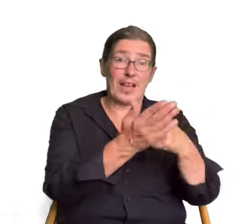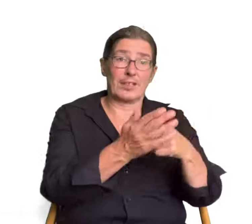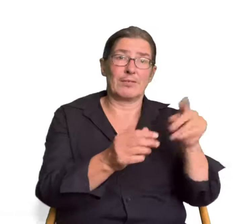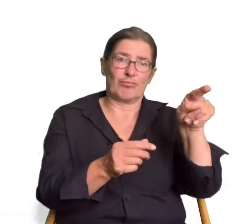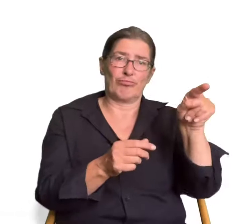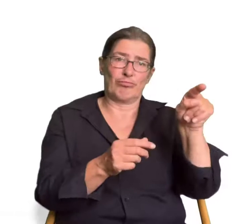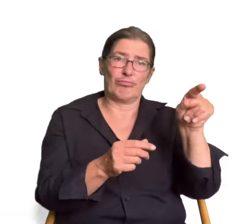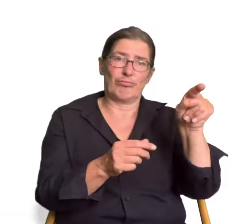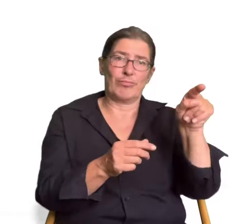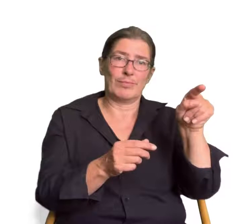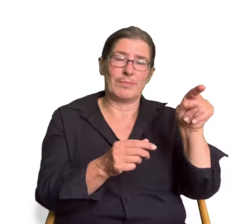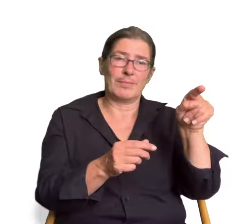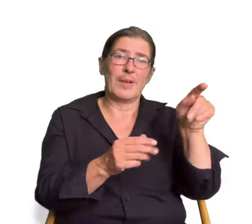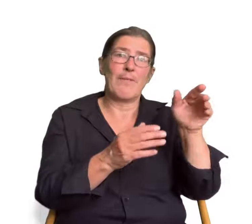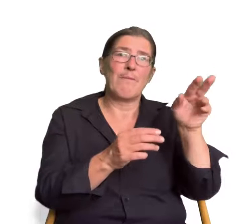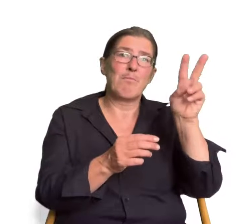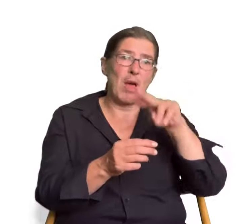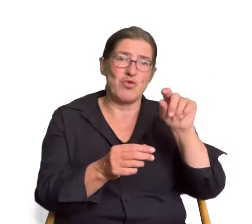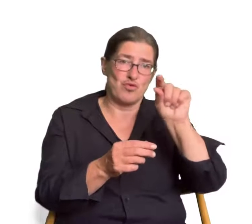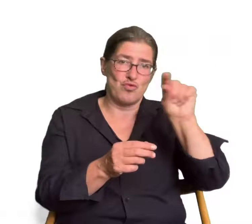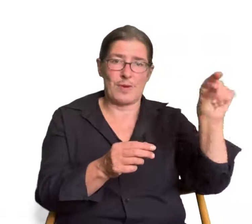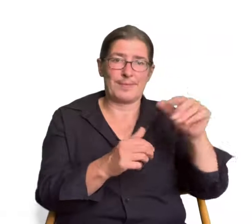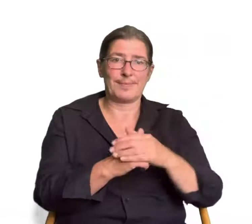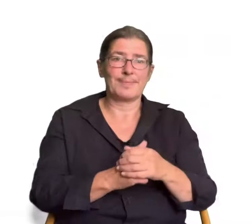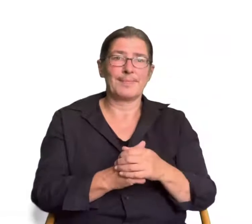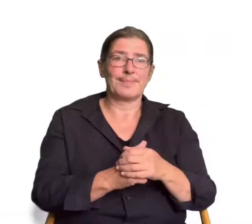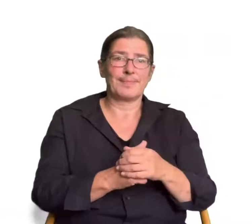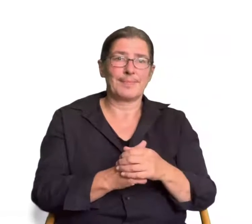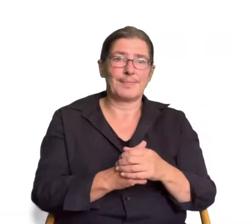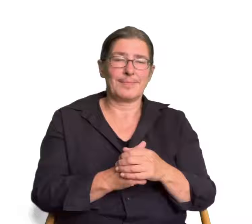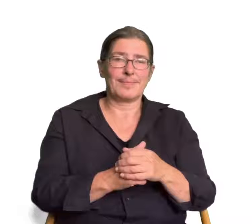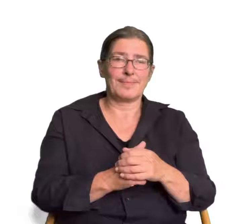Prozentwert markiere ich euch in der Farbe Blau